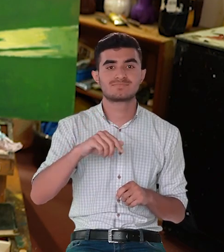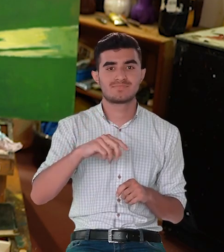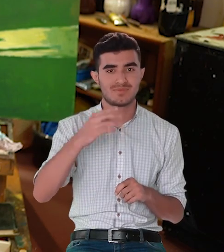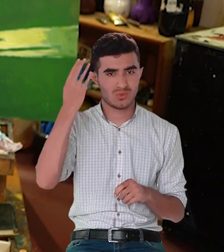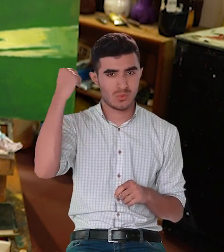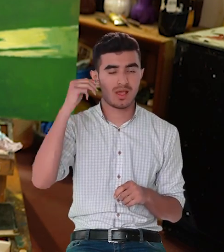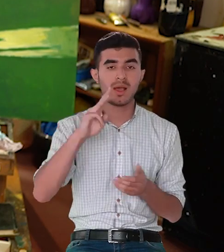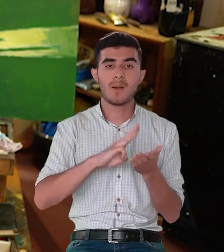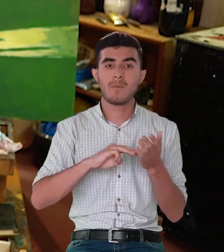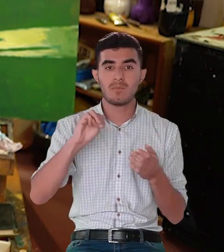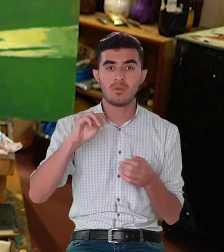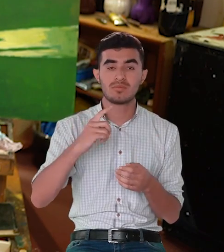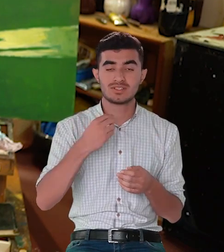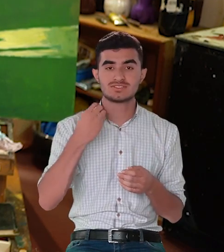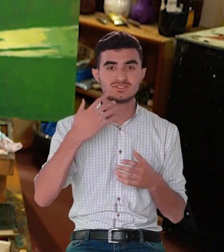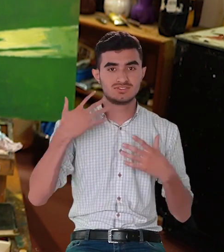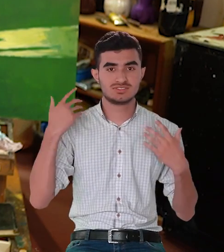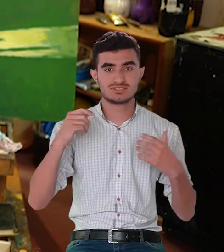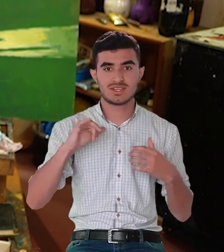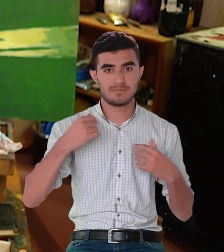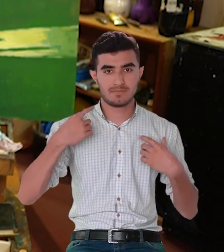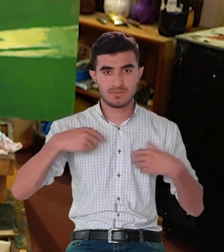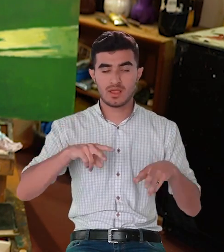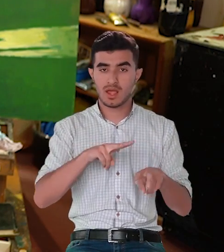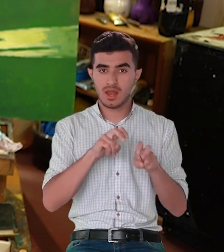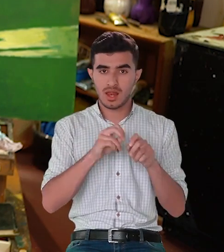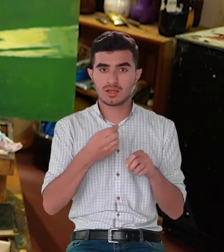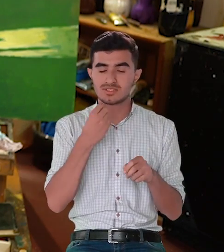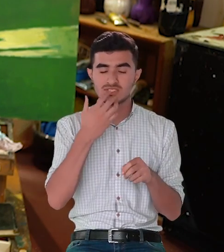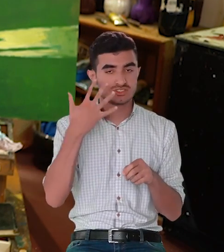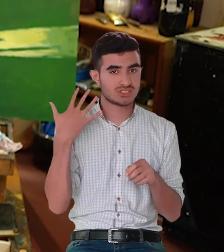مجھے گھوڑا بنانے کا تو ویسے بھی شوق تھا. تو